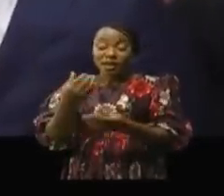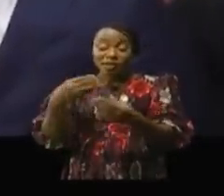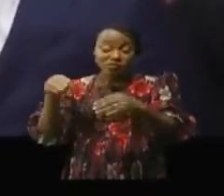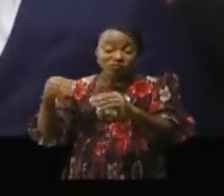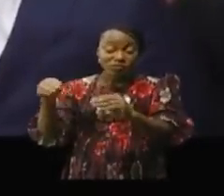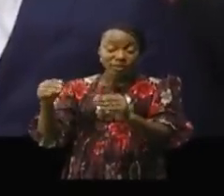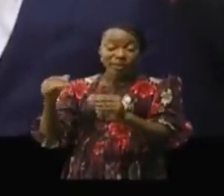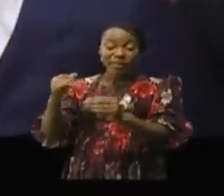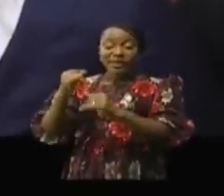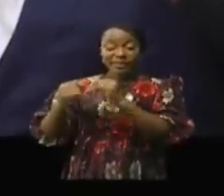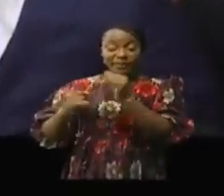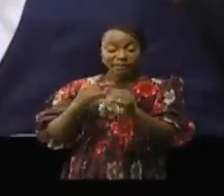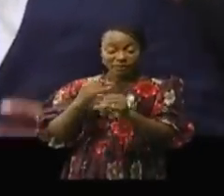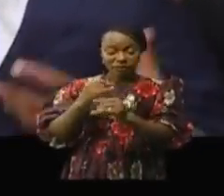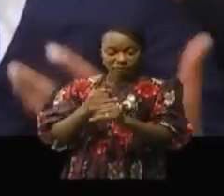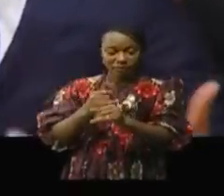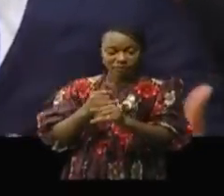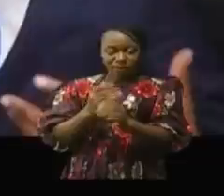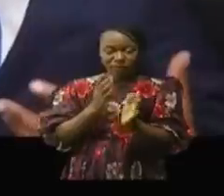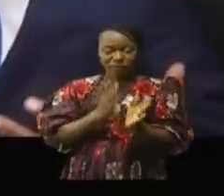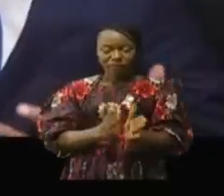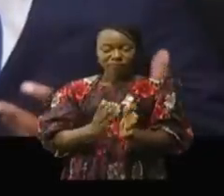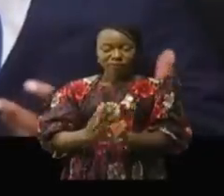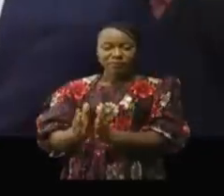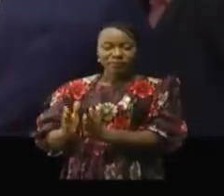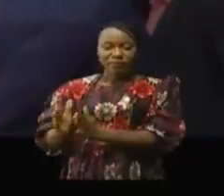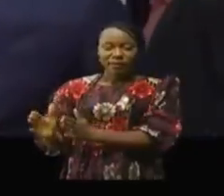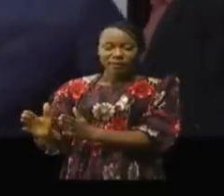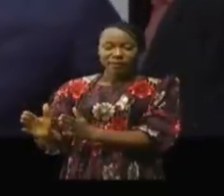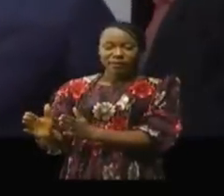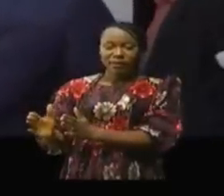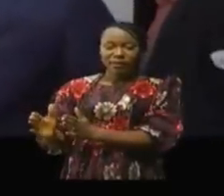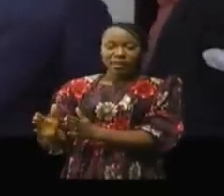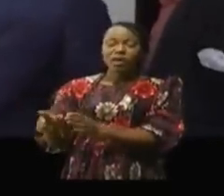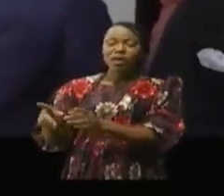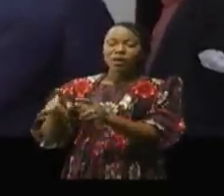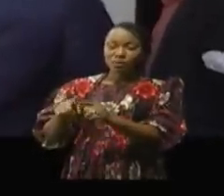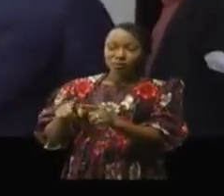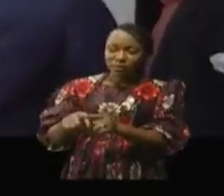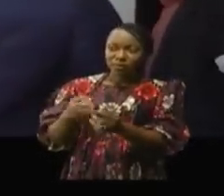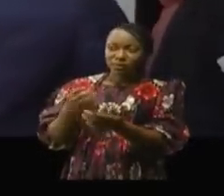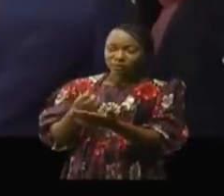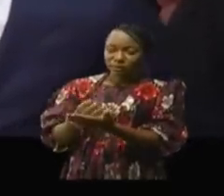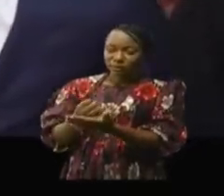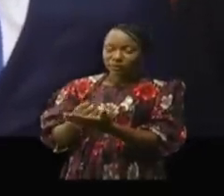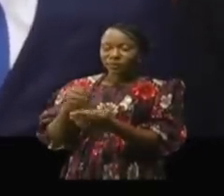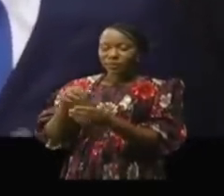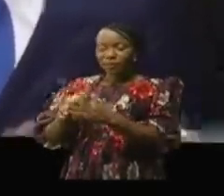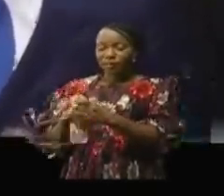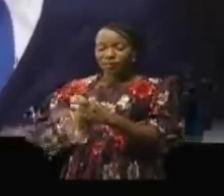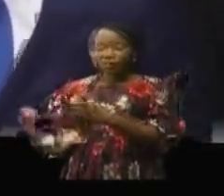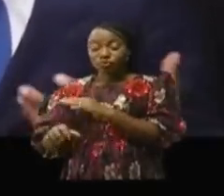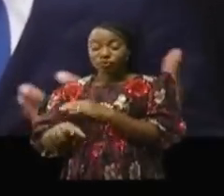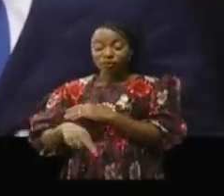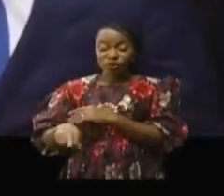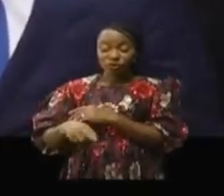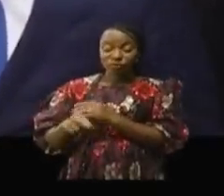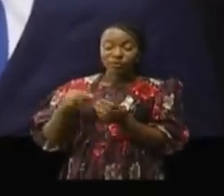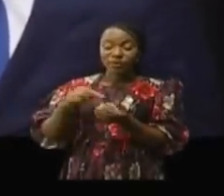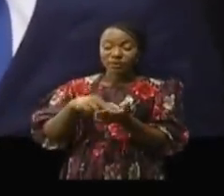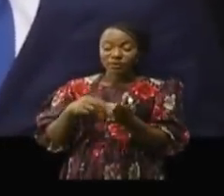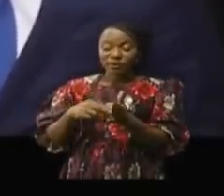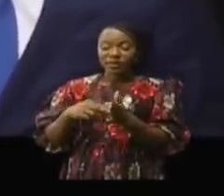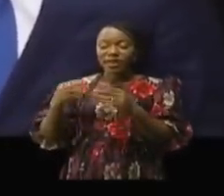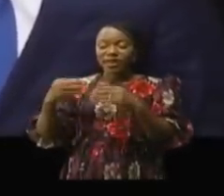de la sous-région. Donc, pour préparer cette intégration économique au niveau de la sous-région, la foire de